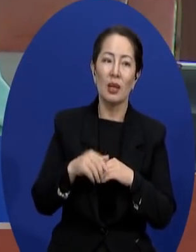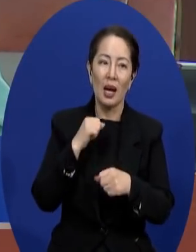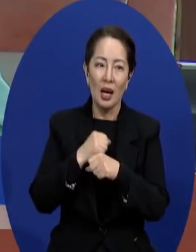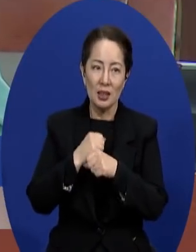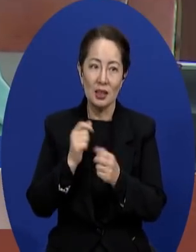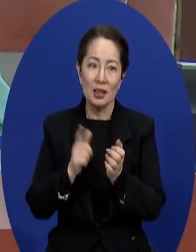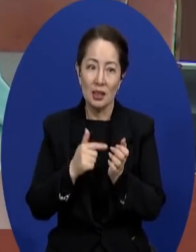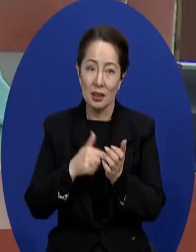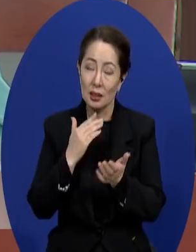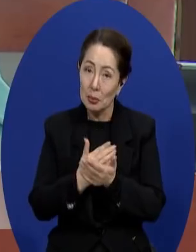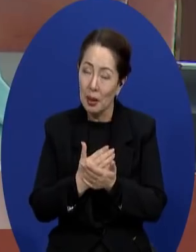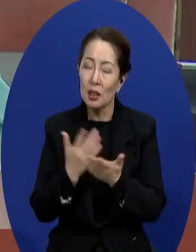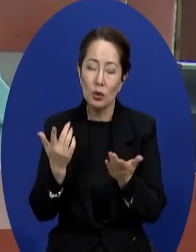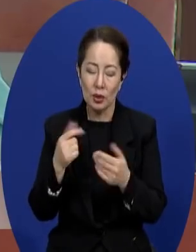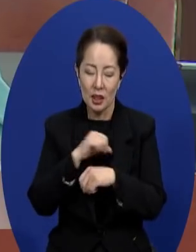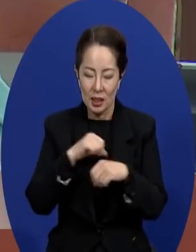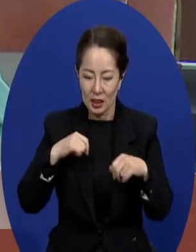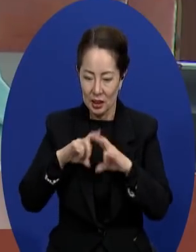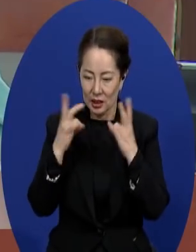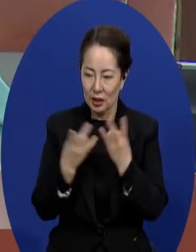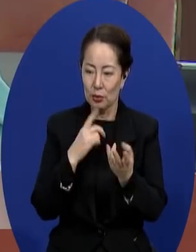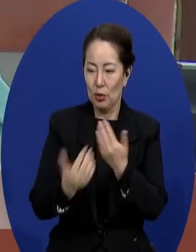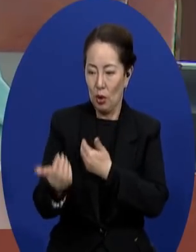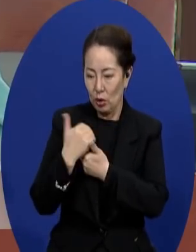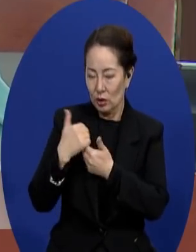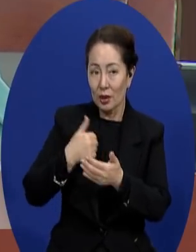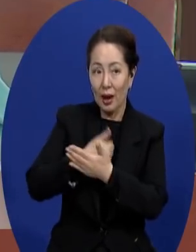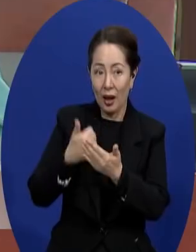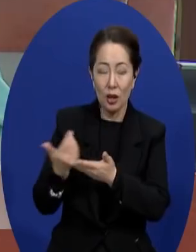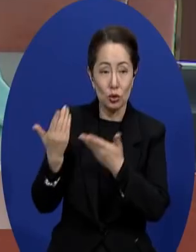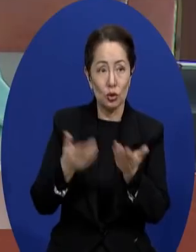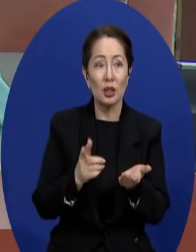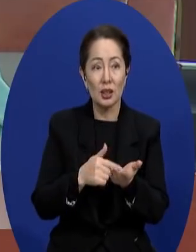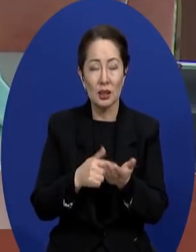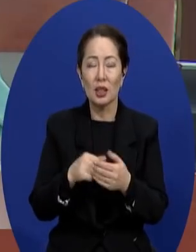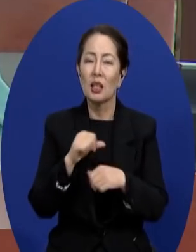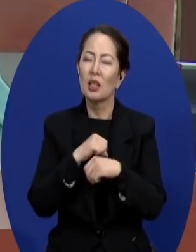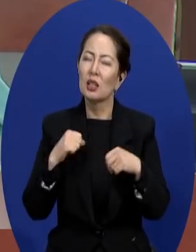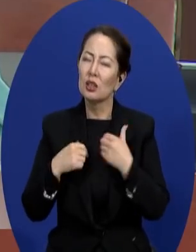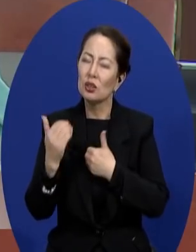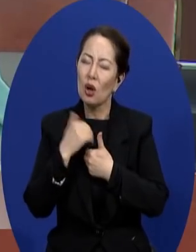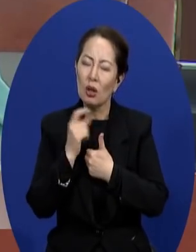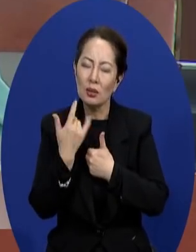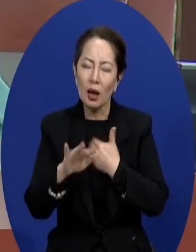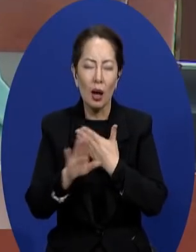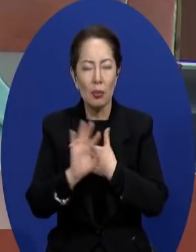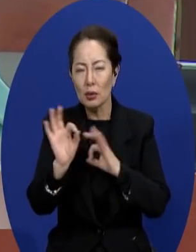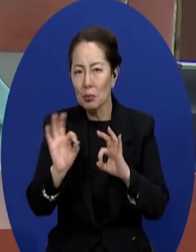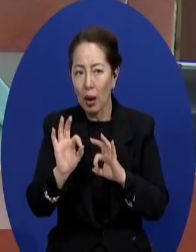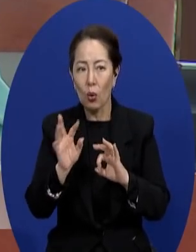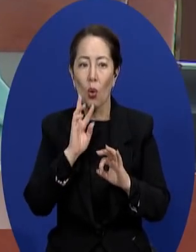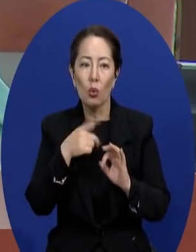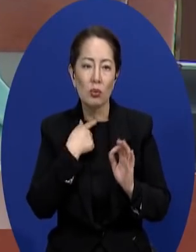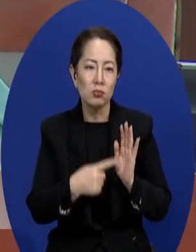ажиллах хэрэгтэй байна. Үүндээ иргэний нийгмийн оролцоог хангах хэрэгтэй байна. Иргэний орон зайг хамгаалахгүйгээр үзэл бодлоо илэрхийлэх, үгээ